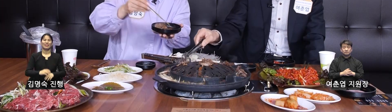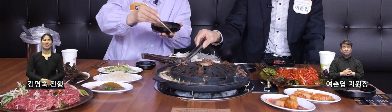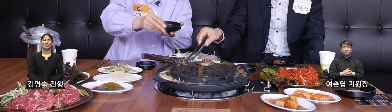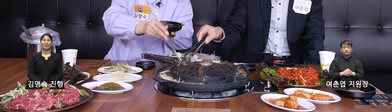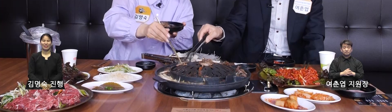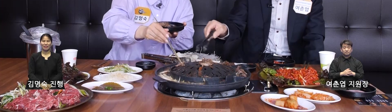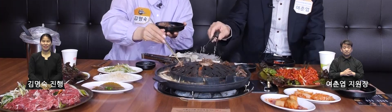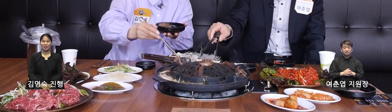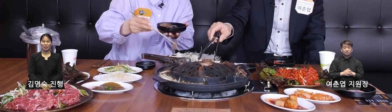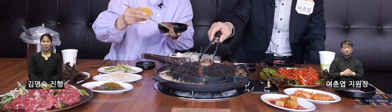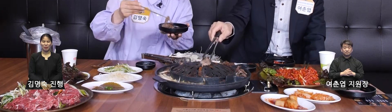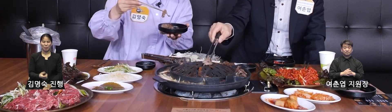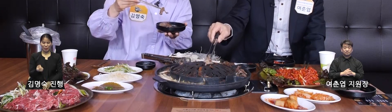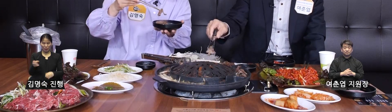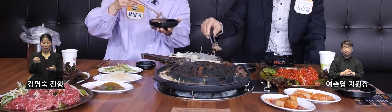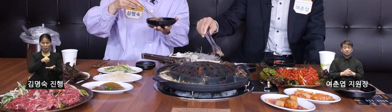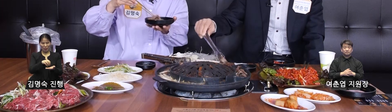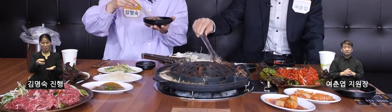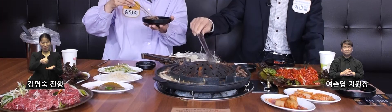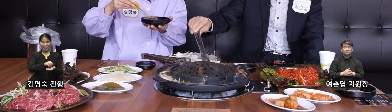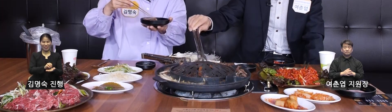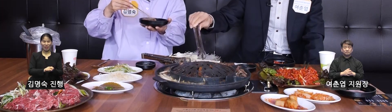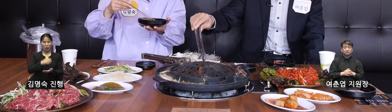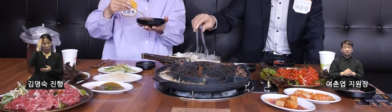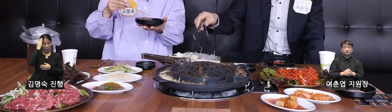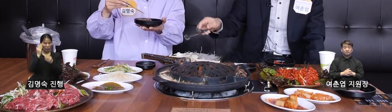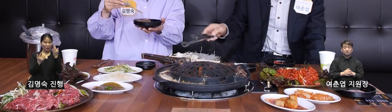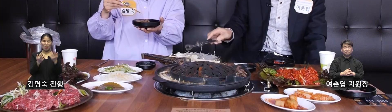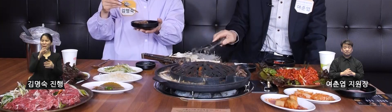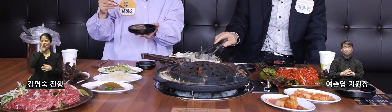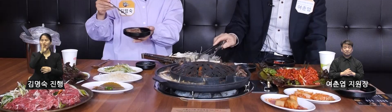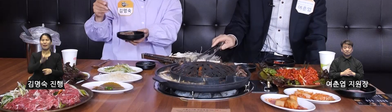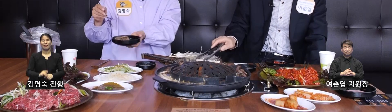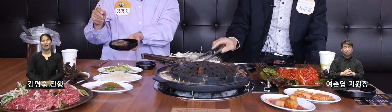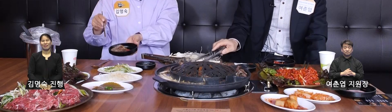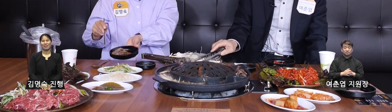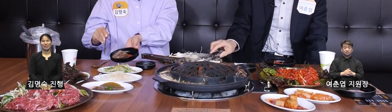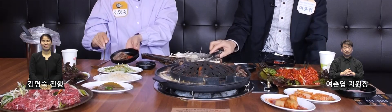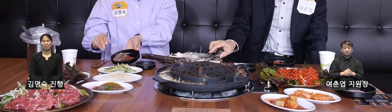먹을 게 많아. 꺼내놔야겠어요. 또 하면 안 되니까.